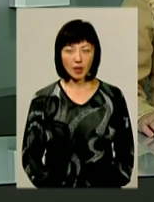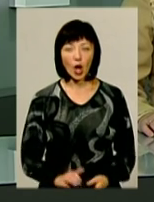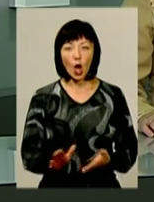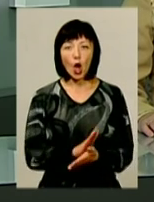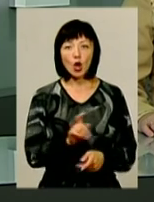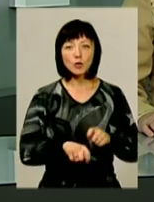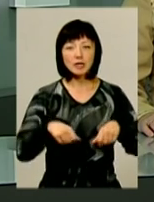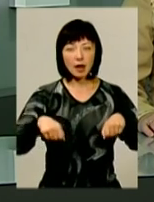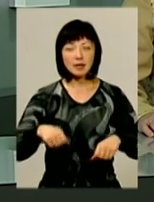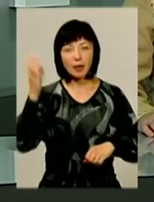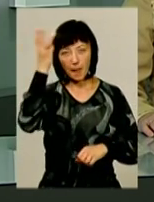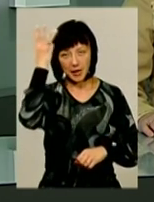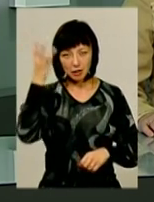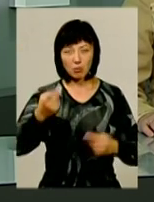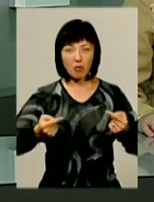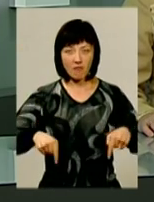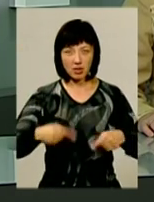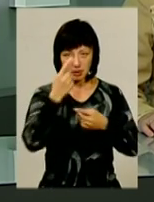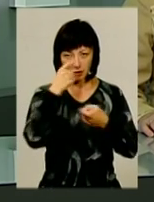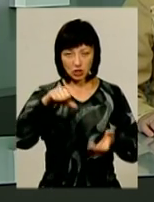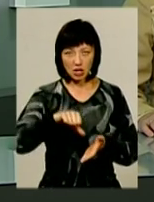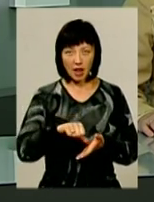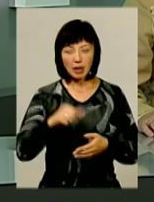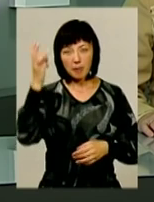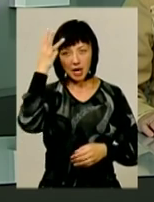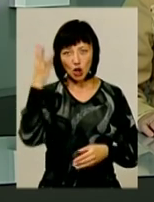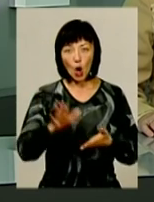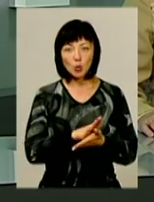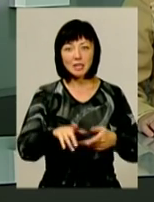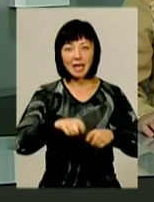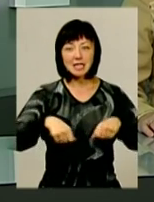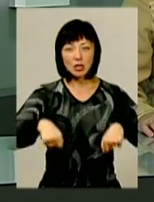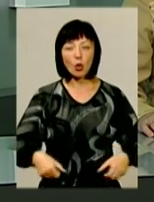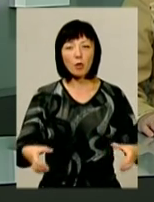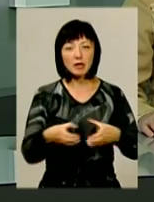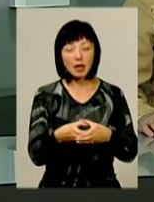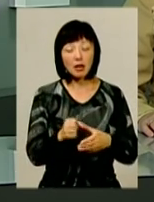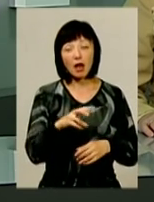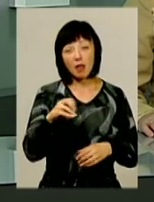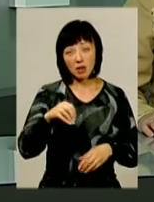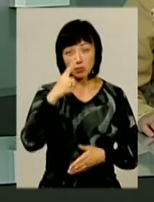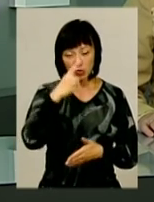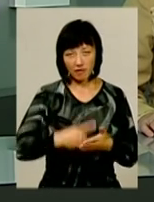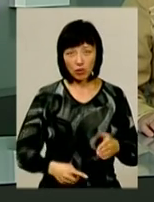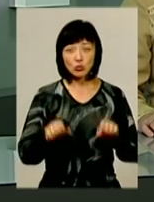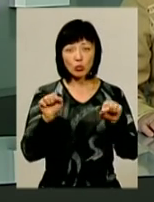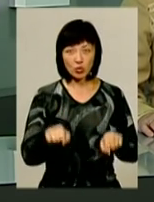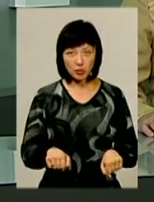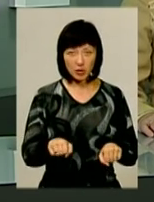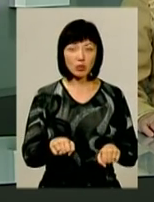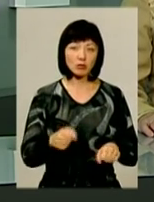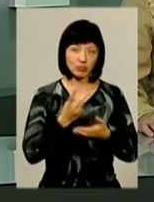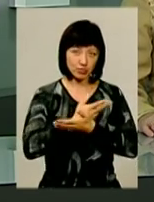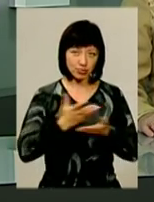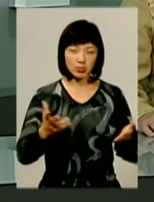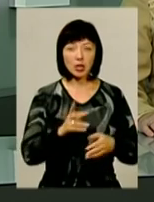Люстрація на Хмельниччині провалена. Про це заявляють члени Хмельницького люстраційного комітету. Втім, без надії вже, але сподіваються, що зуміють вивести на чисту